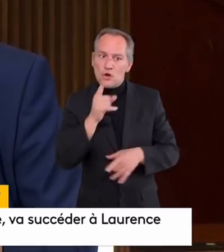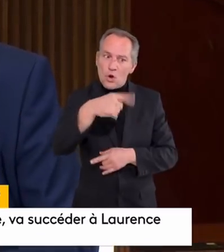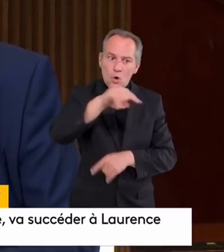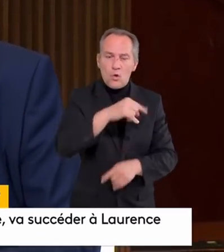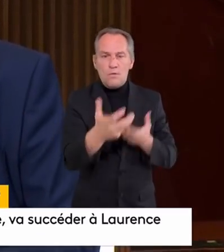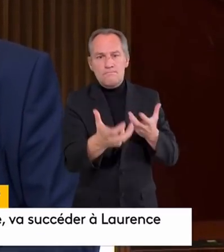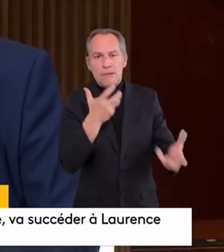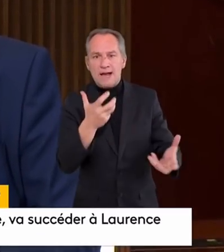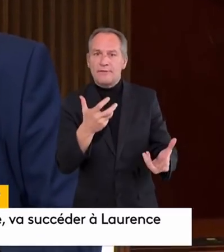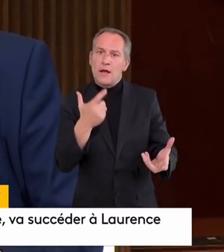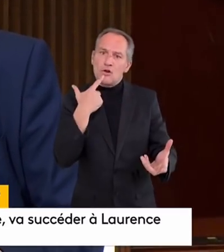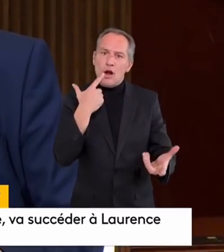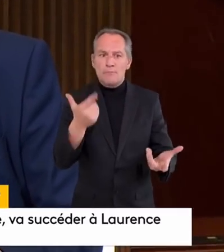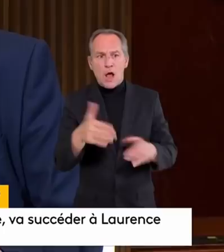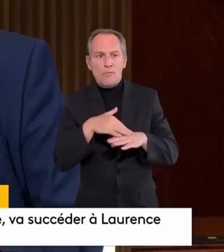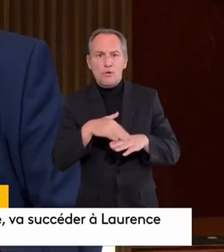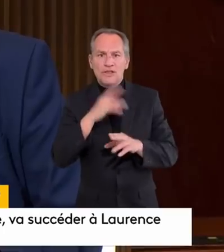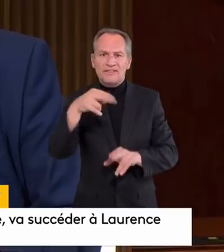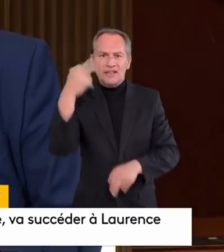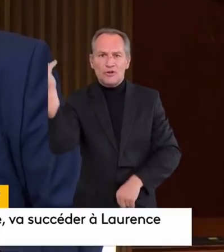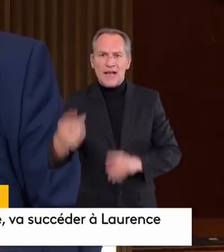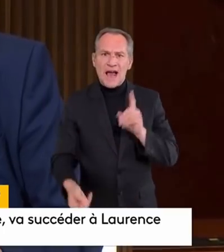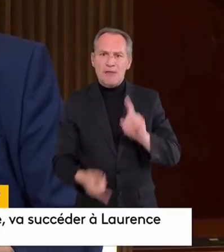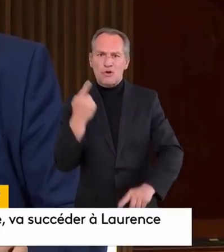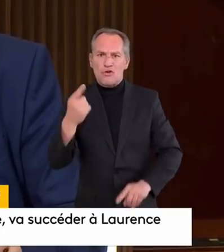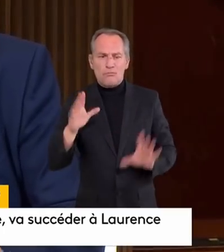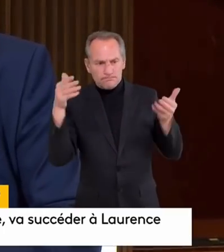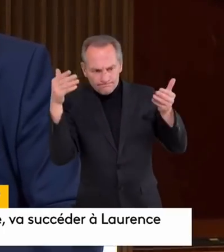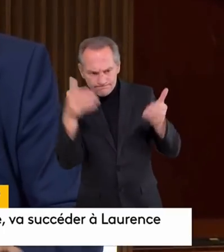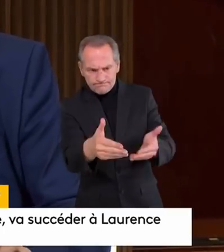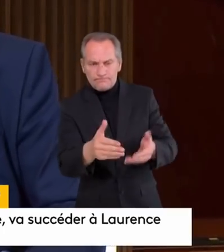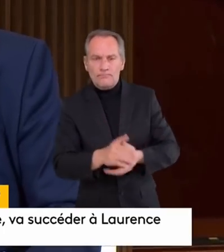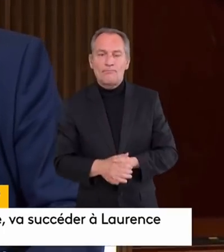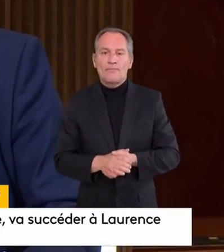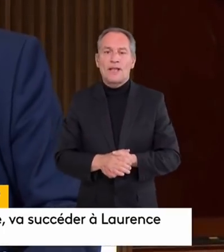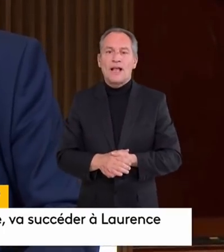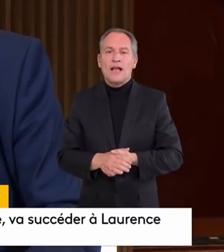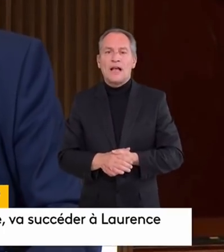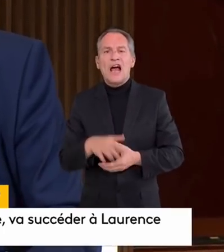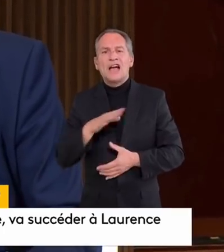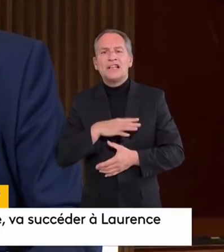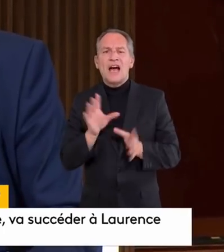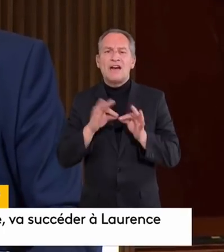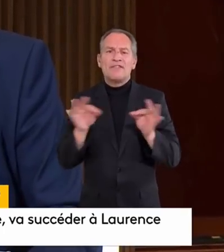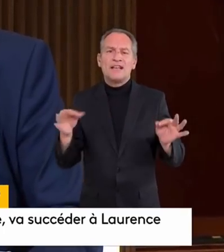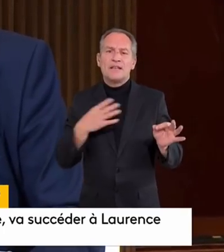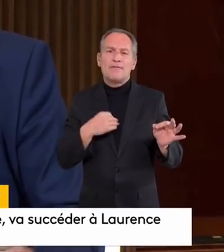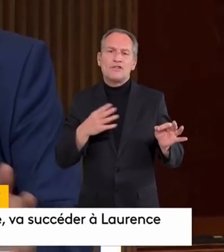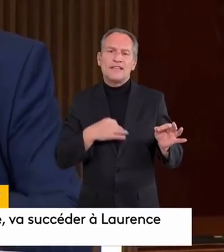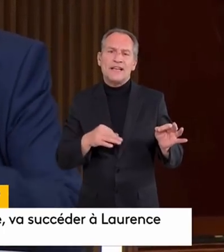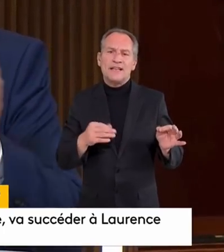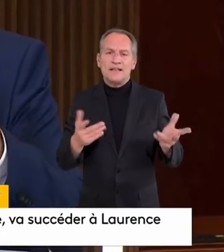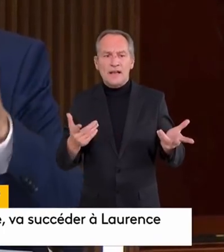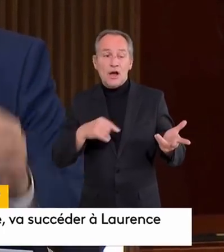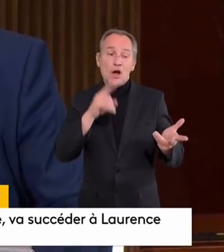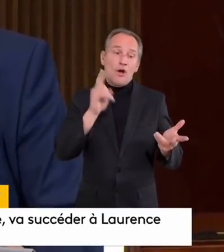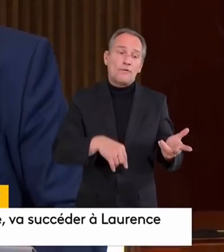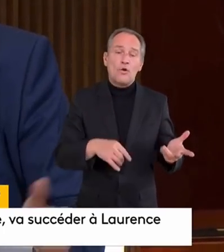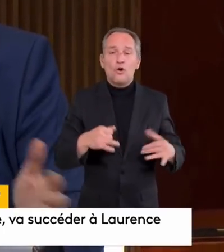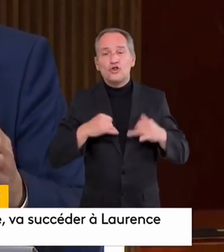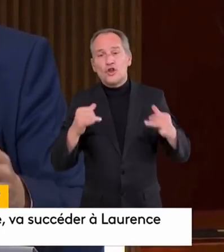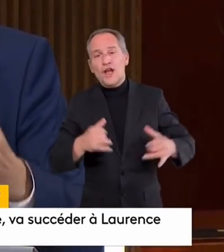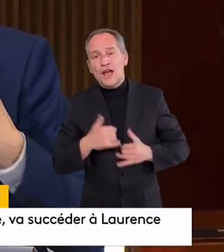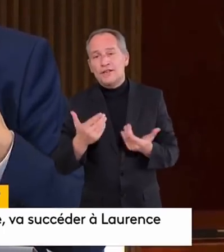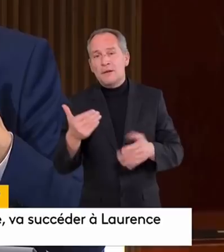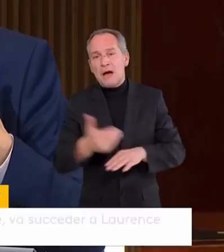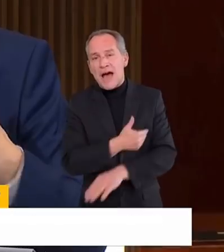cause nationale. Et il y a une expression qui dit, il faut... que jeunesse se passe. Il faut que